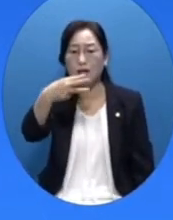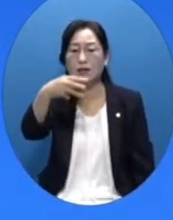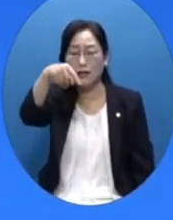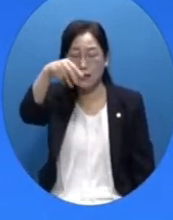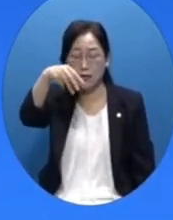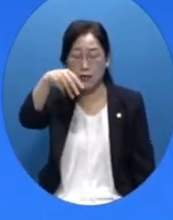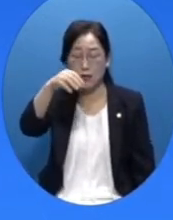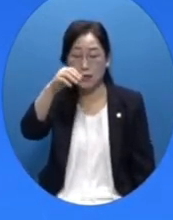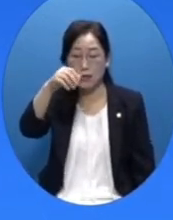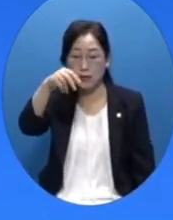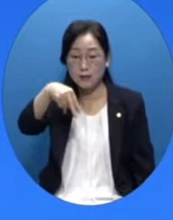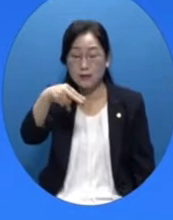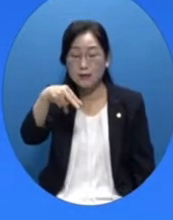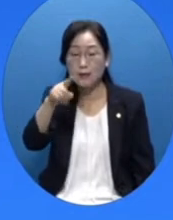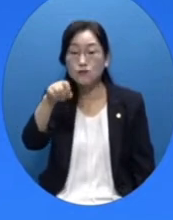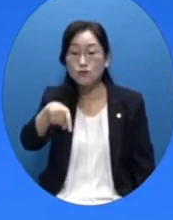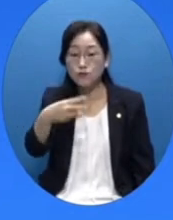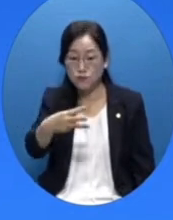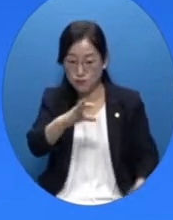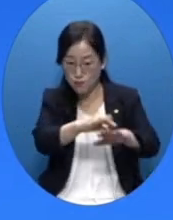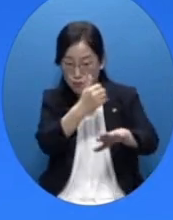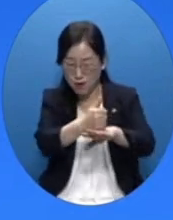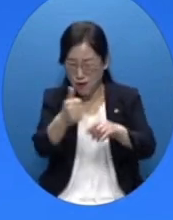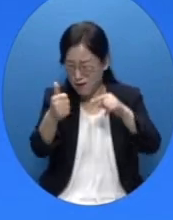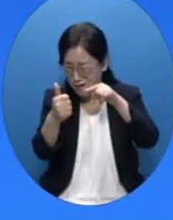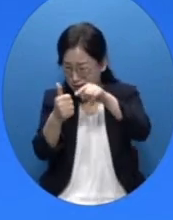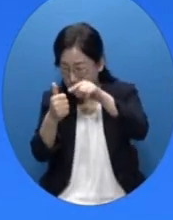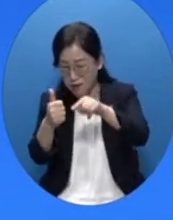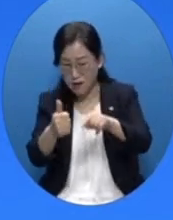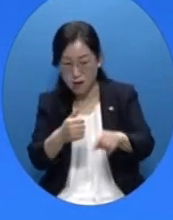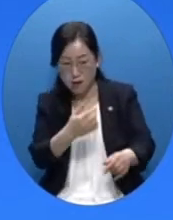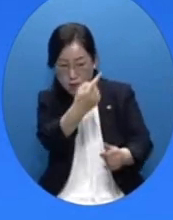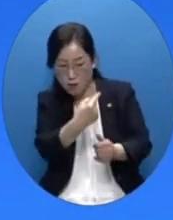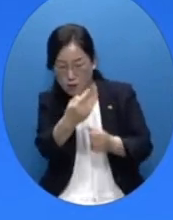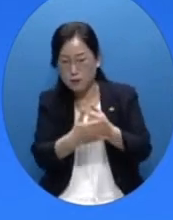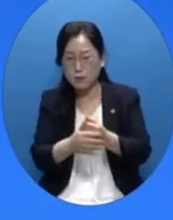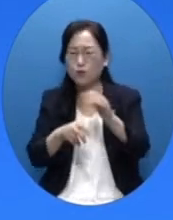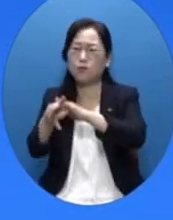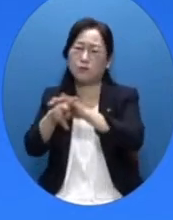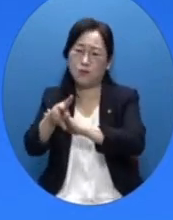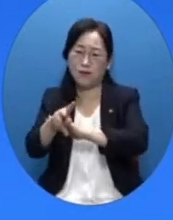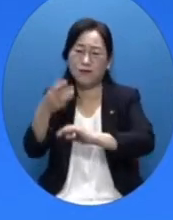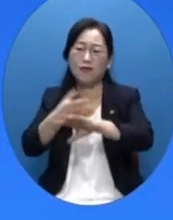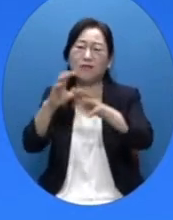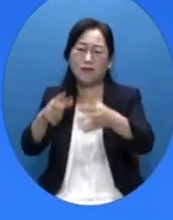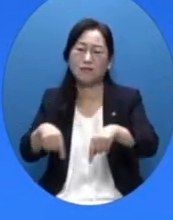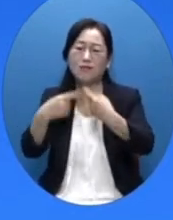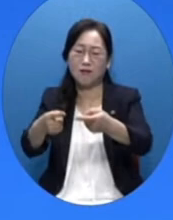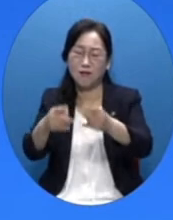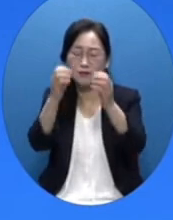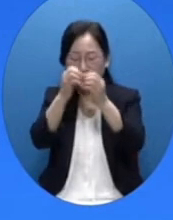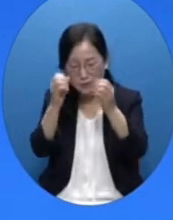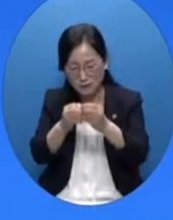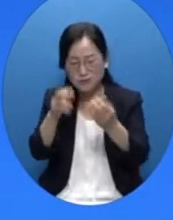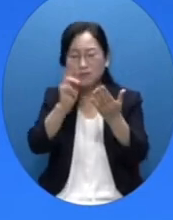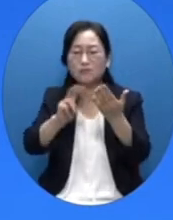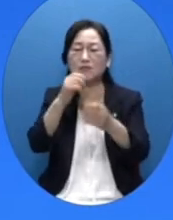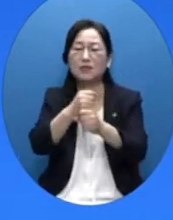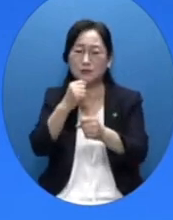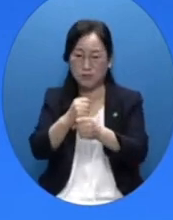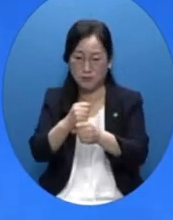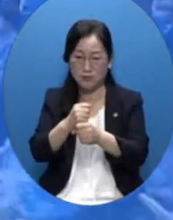블레스 에 들어가서 망명 했을 때 진 시 편입니다 그는 고